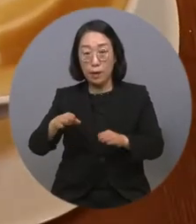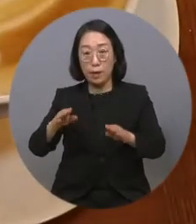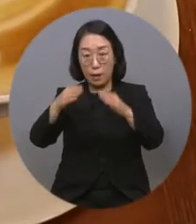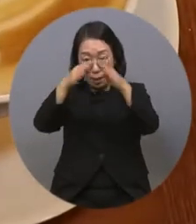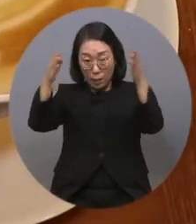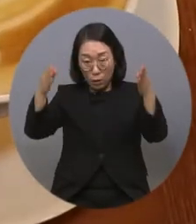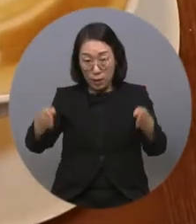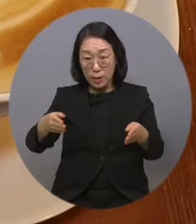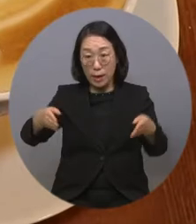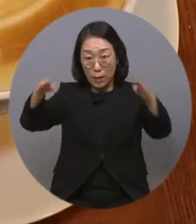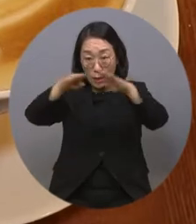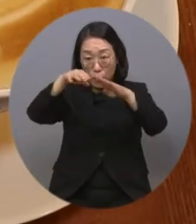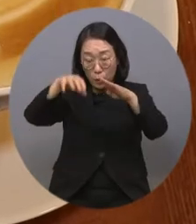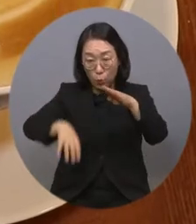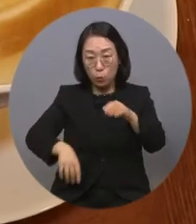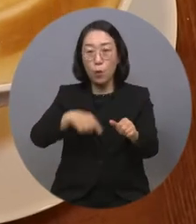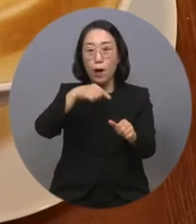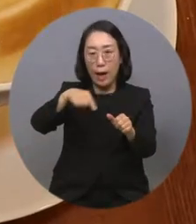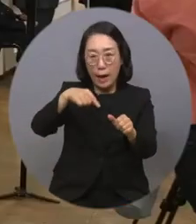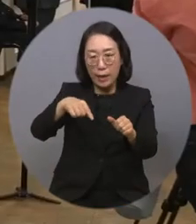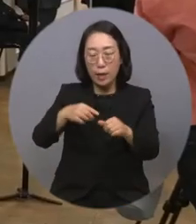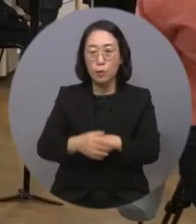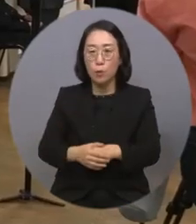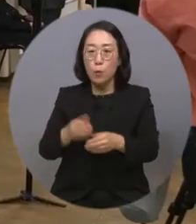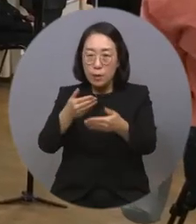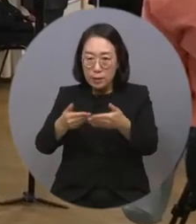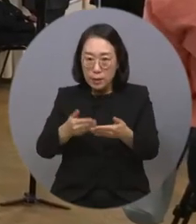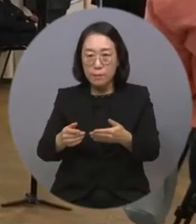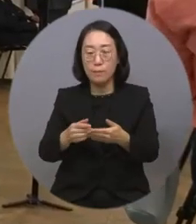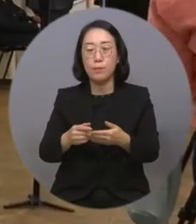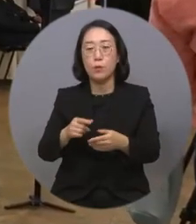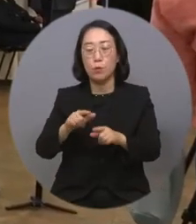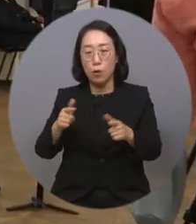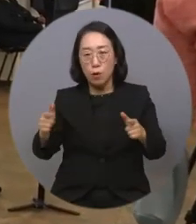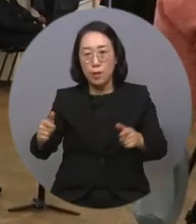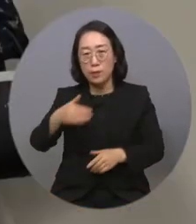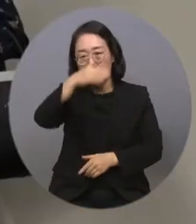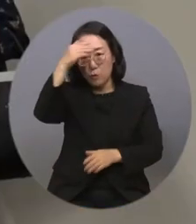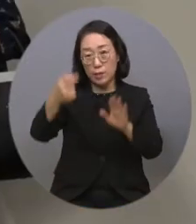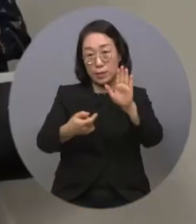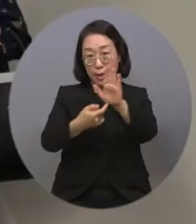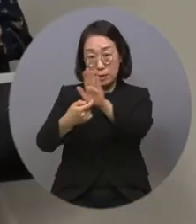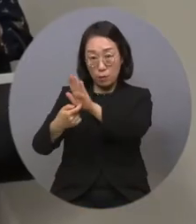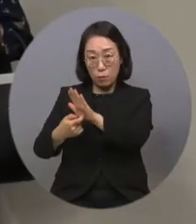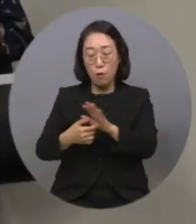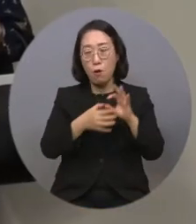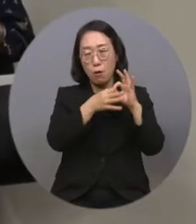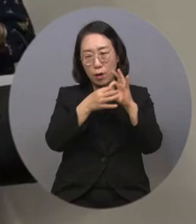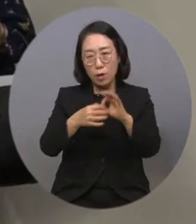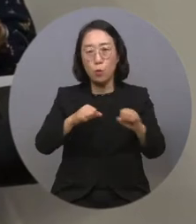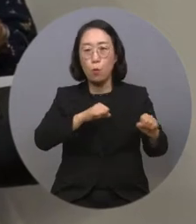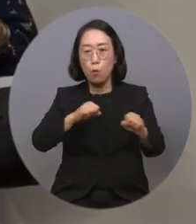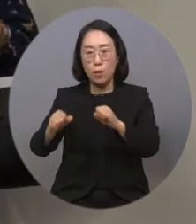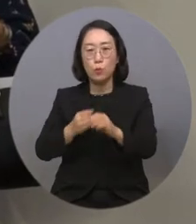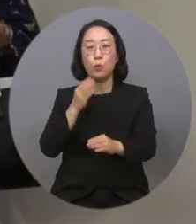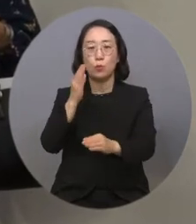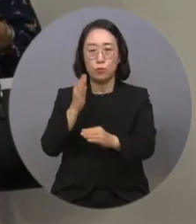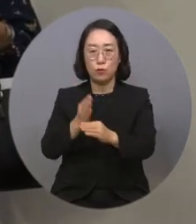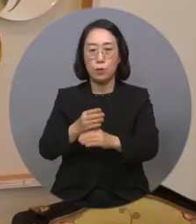포슬린 공예와 강습, 그리고 국내와 해외에서 다수 전시하는 등 활발한 작품 활동을